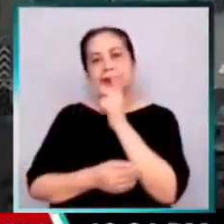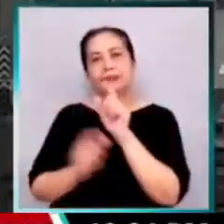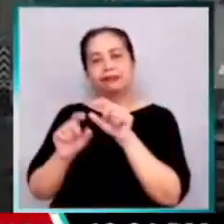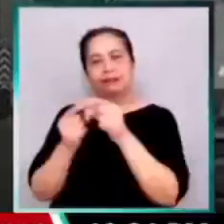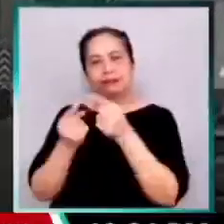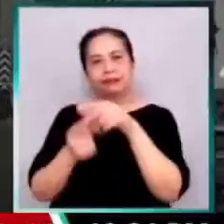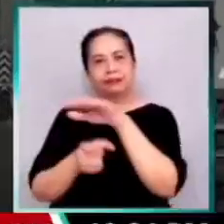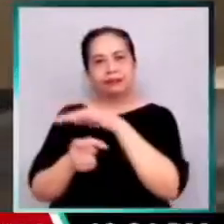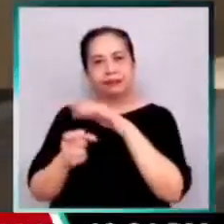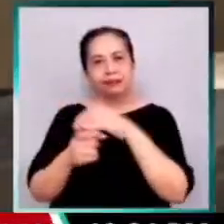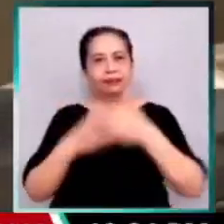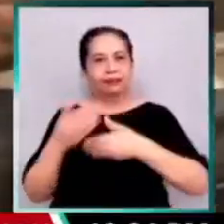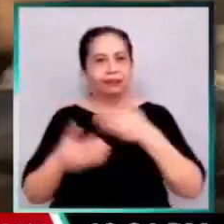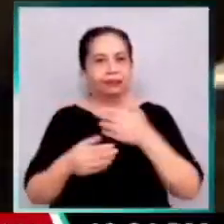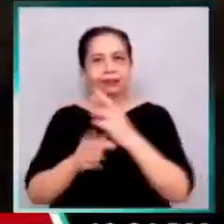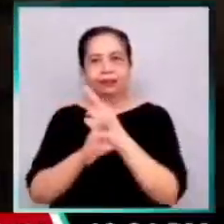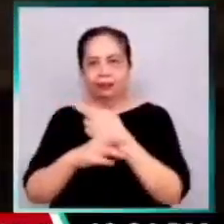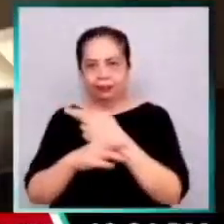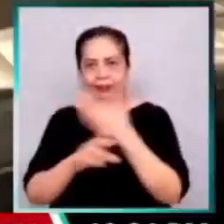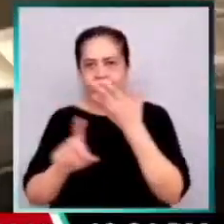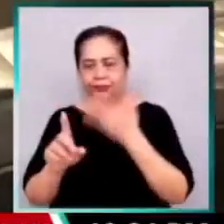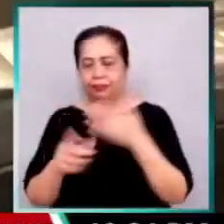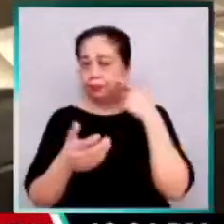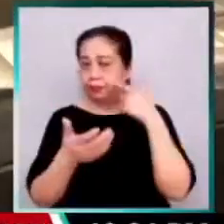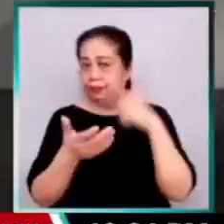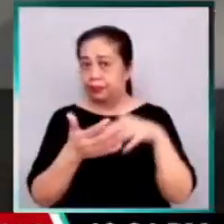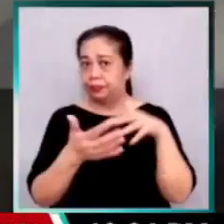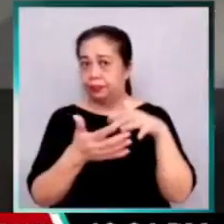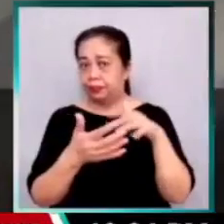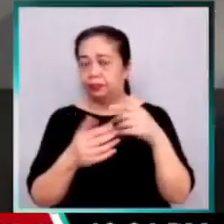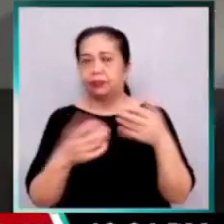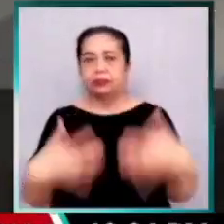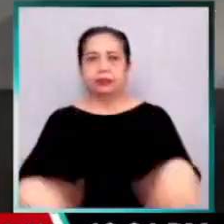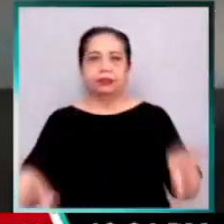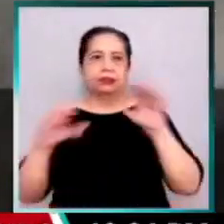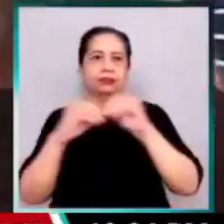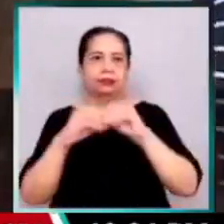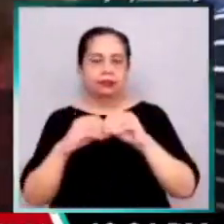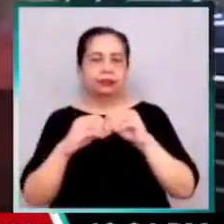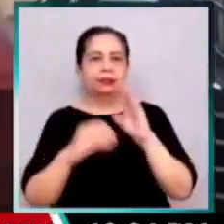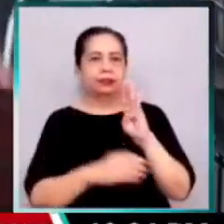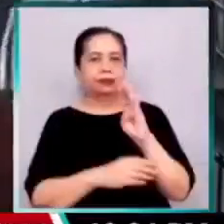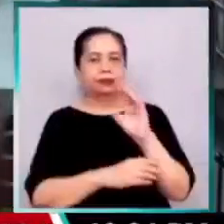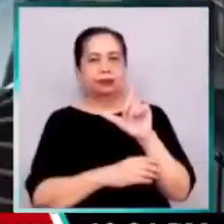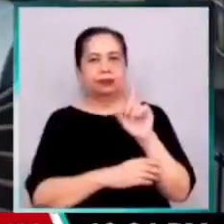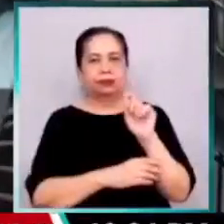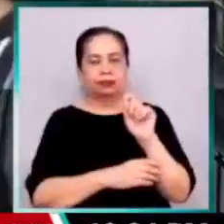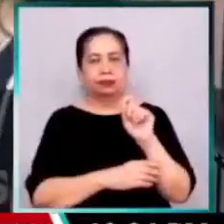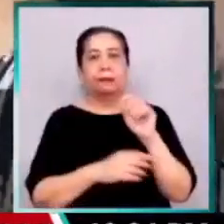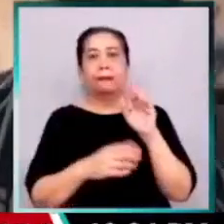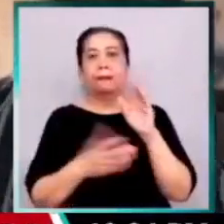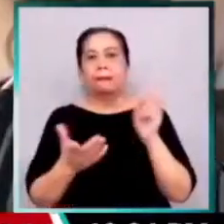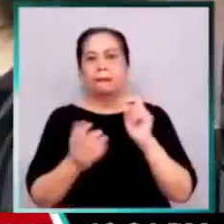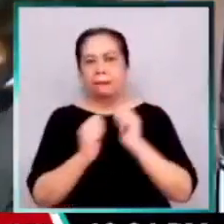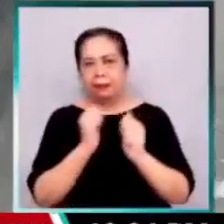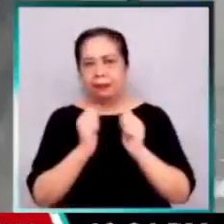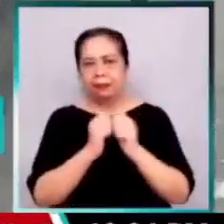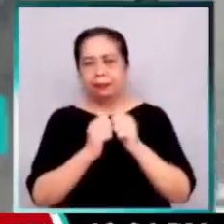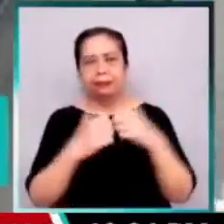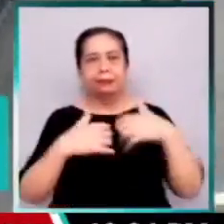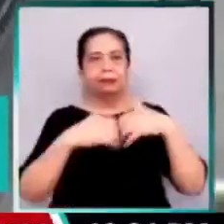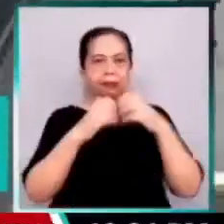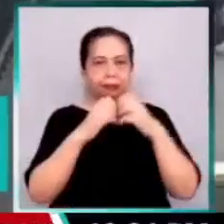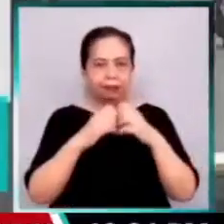at maintenance nito. Pinag-aaralan nito lalo't patapos na ang BLT o Build Lease Transfer Contract sa 2025.